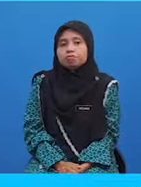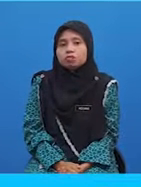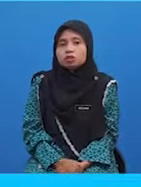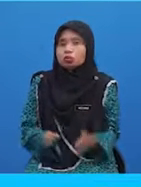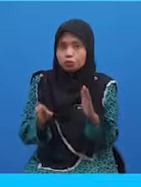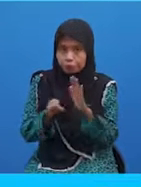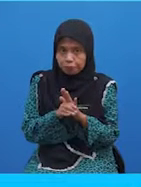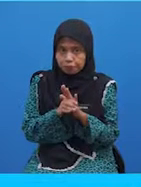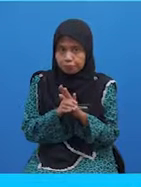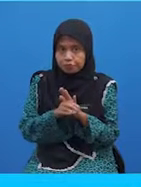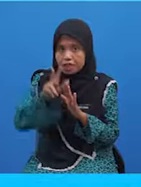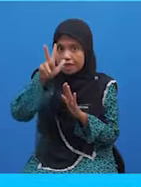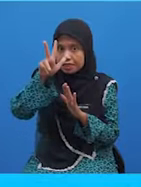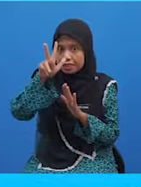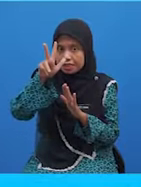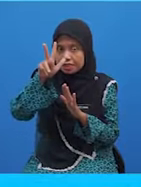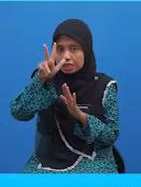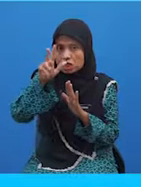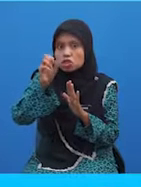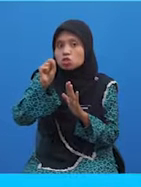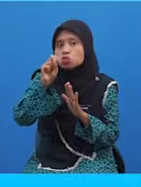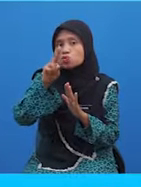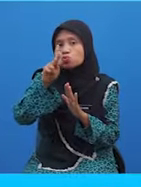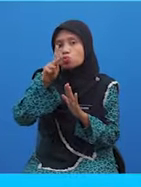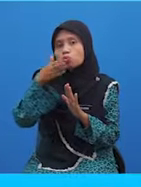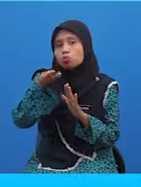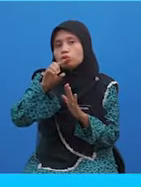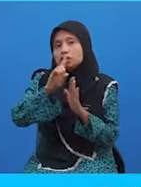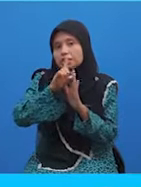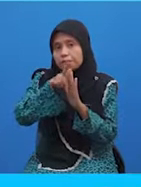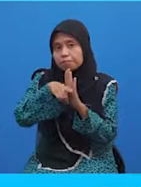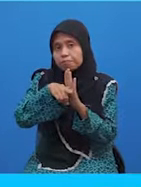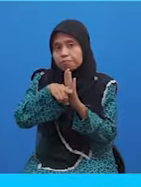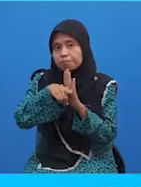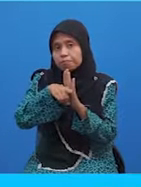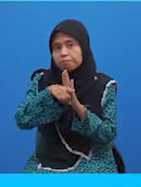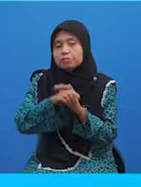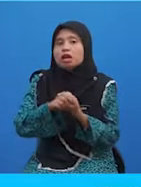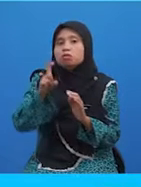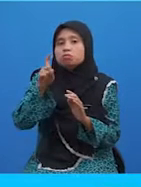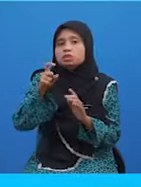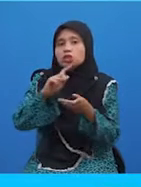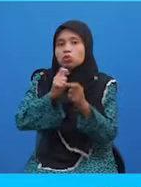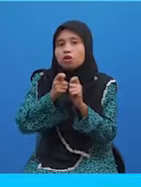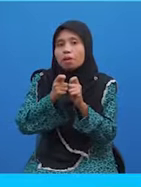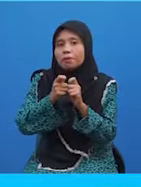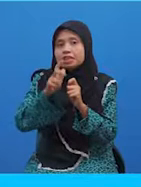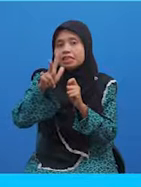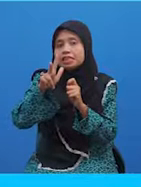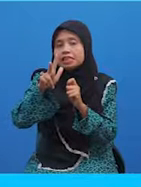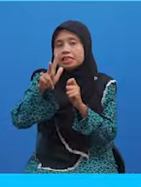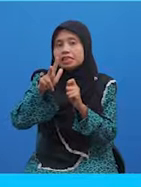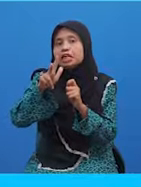morfologi. Contohnya, tiga suku jam salah sebabnya ialah kata bilangan tentu tiga tidak